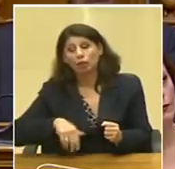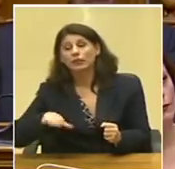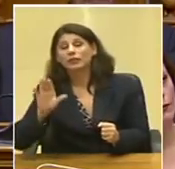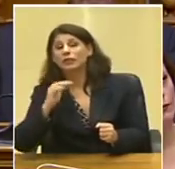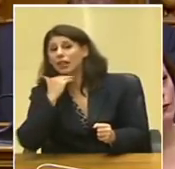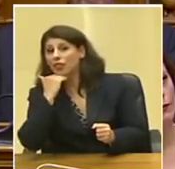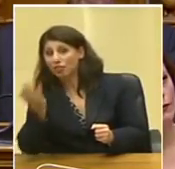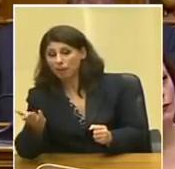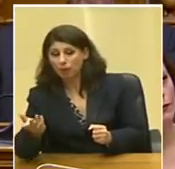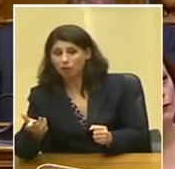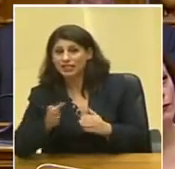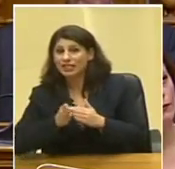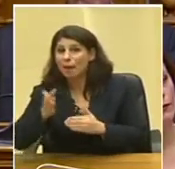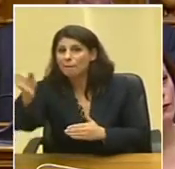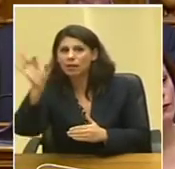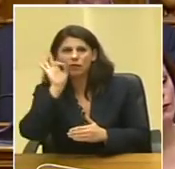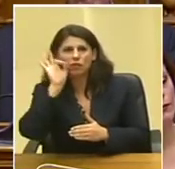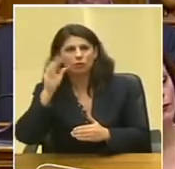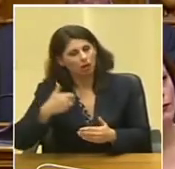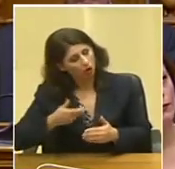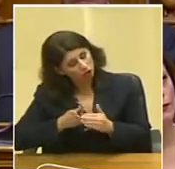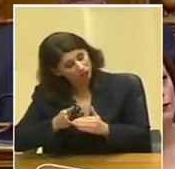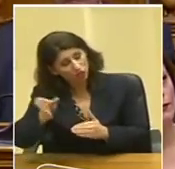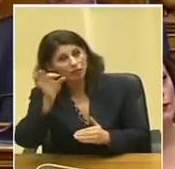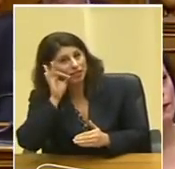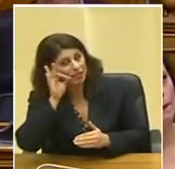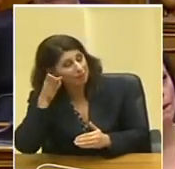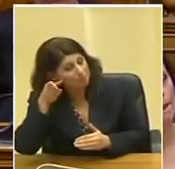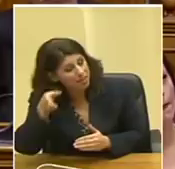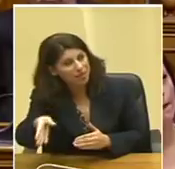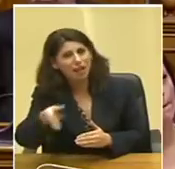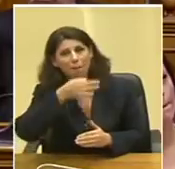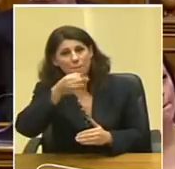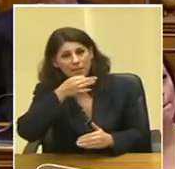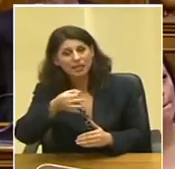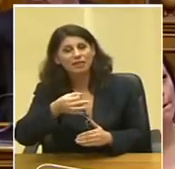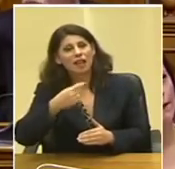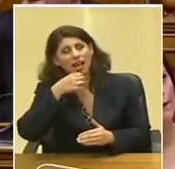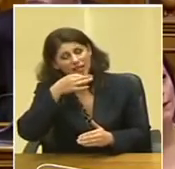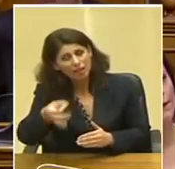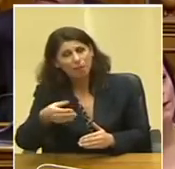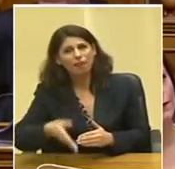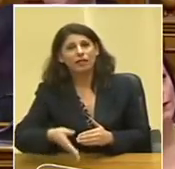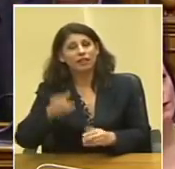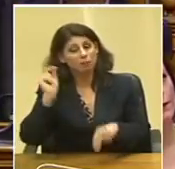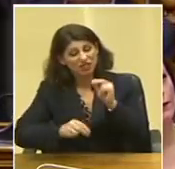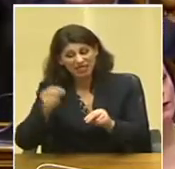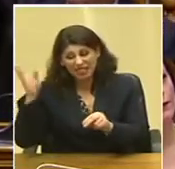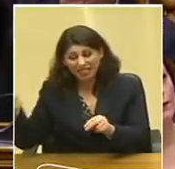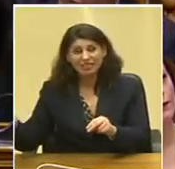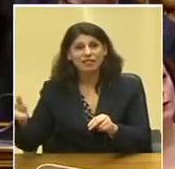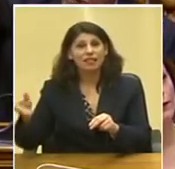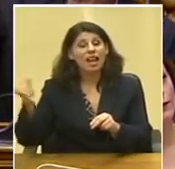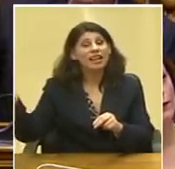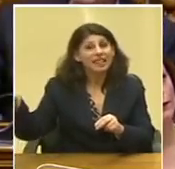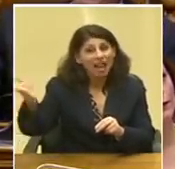να ανέβεις στη Θεσσαλονίκη. Στη Θεσσαλονίκη ανέβηκα, μίλησα, είπα αυτά που είπα και σήμερα ψηφίζετε κι εσείς. Και αυτοί οι